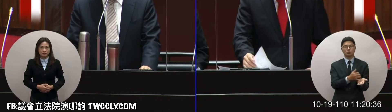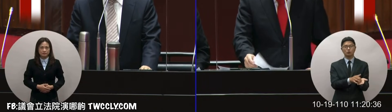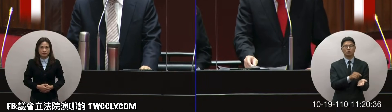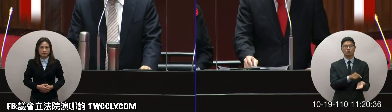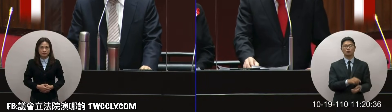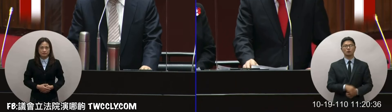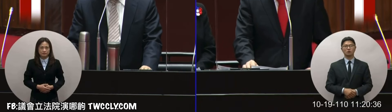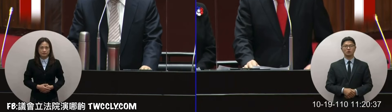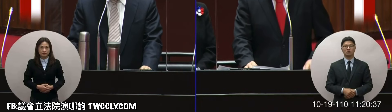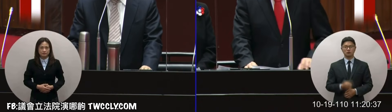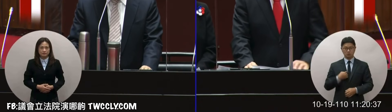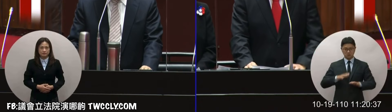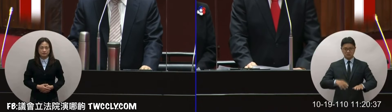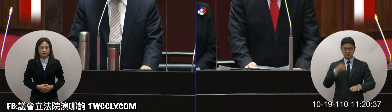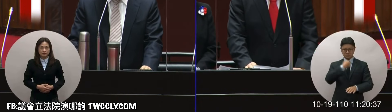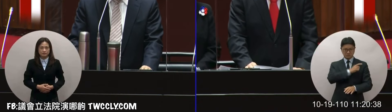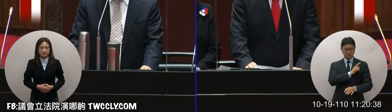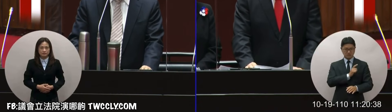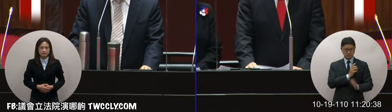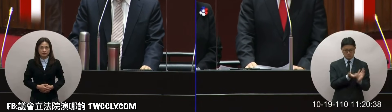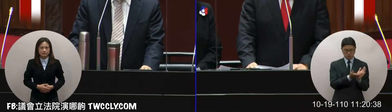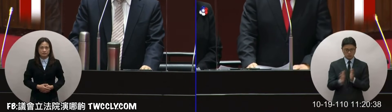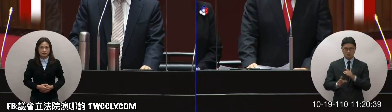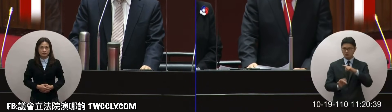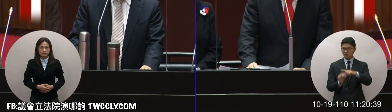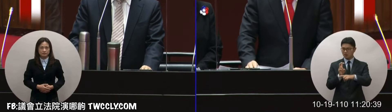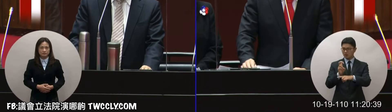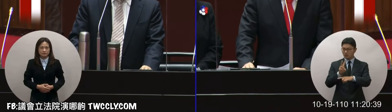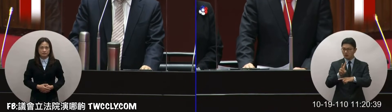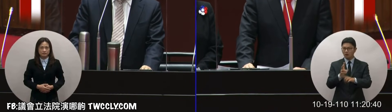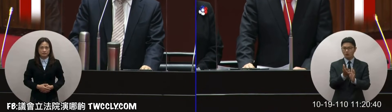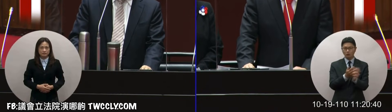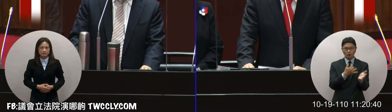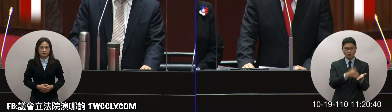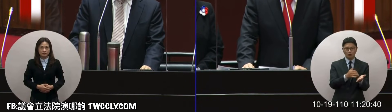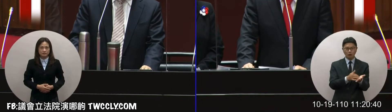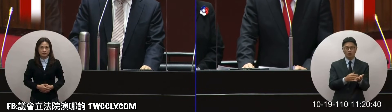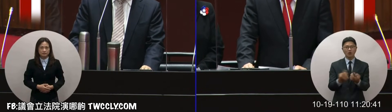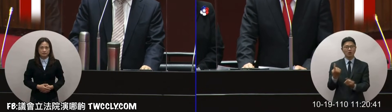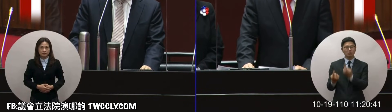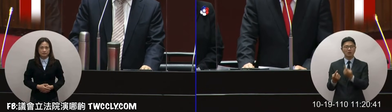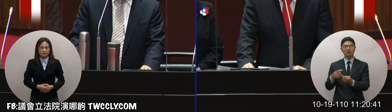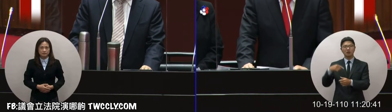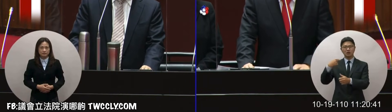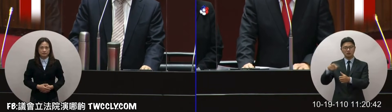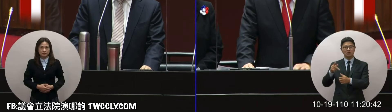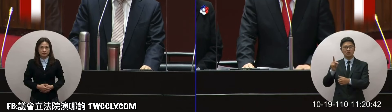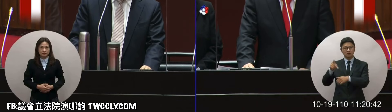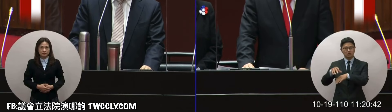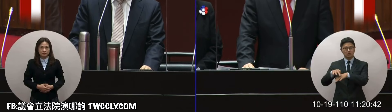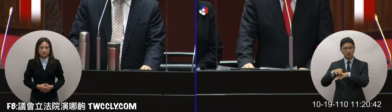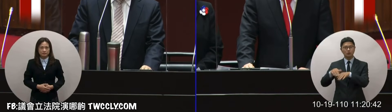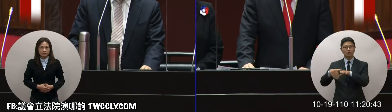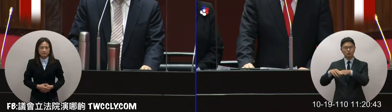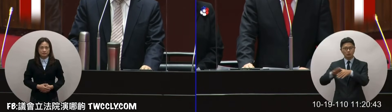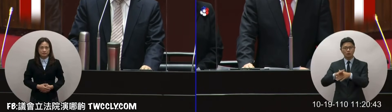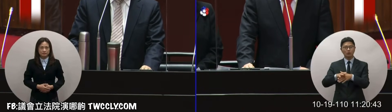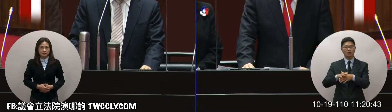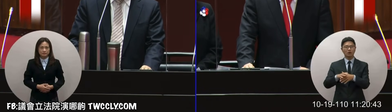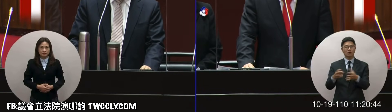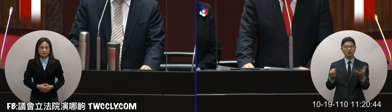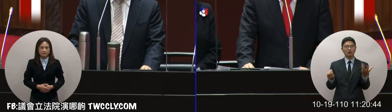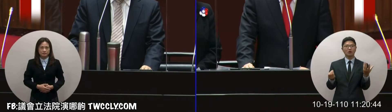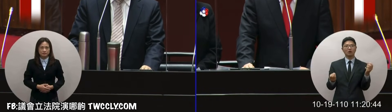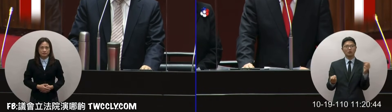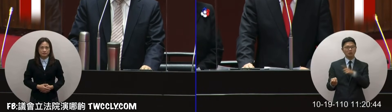们现在高达22%，甚至超过了教科文。院长，台湾现在变